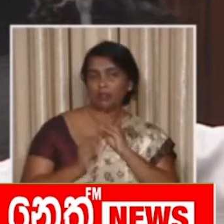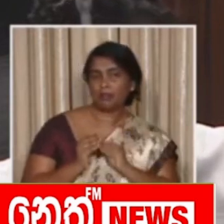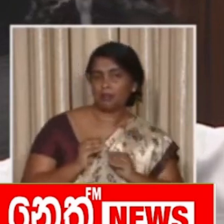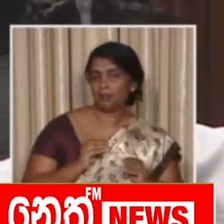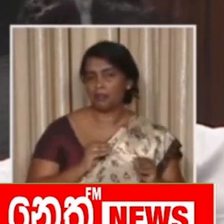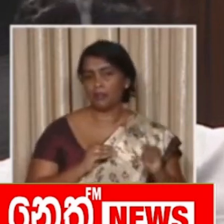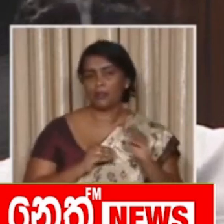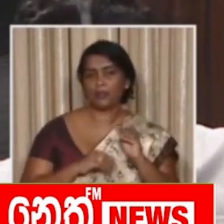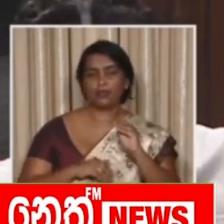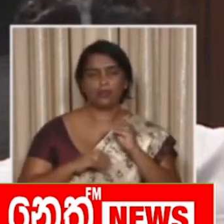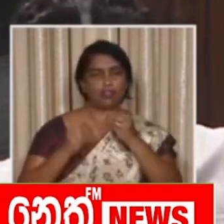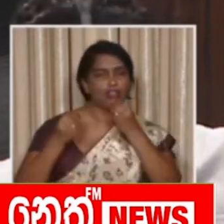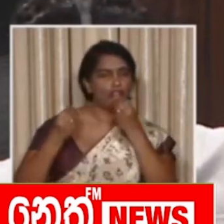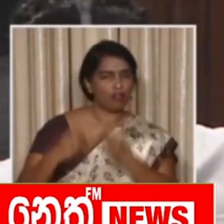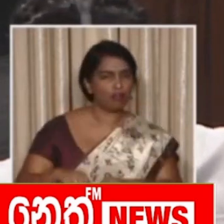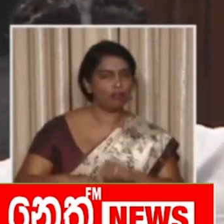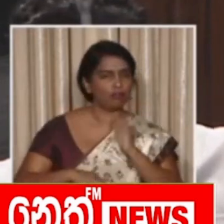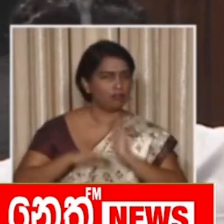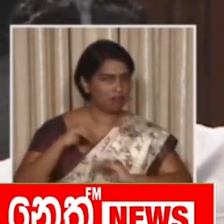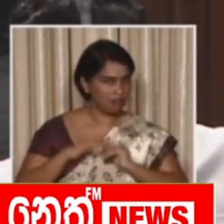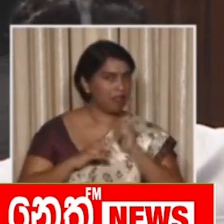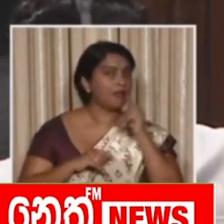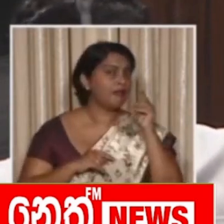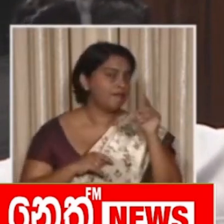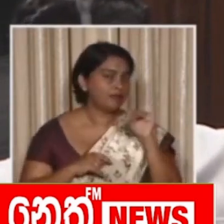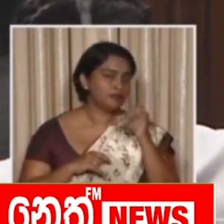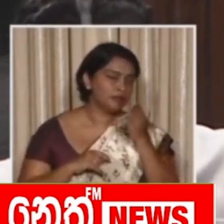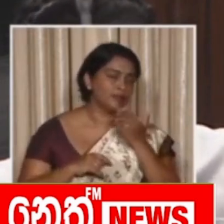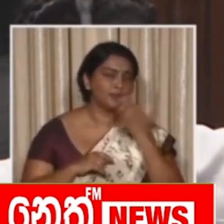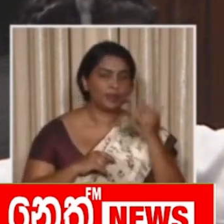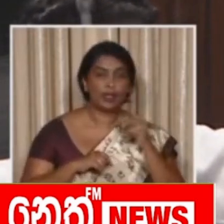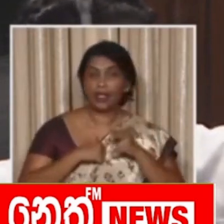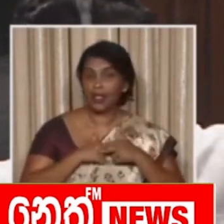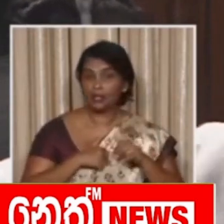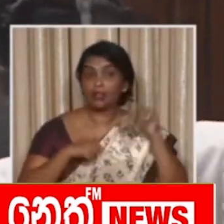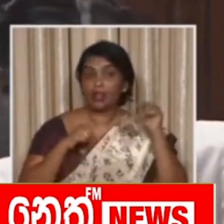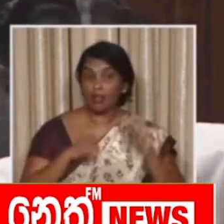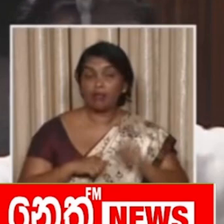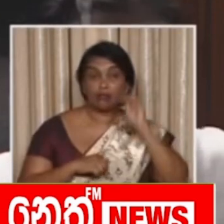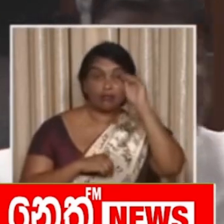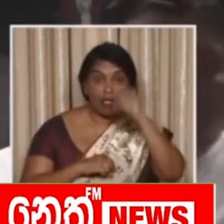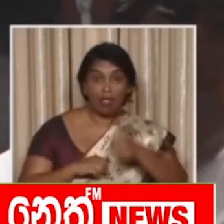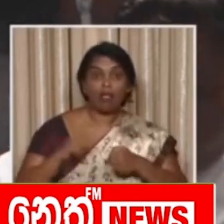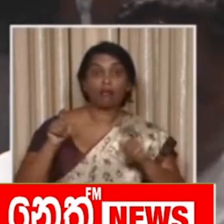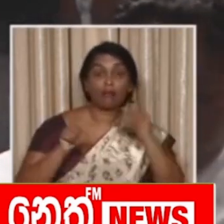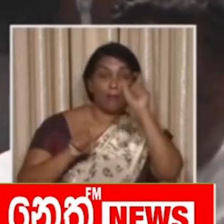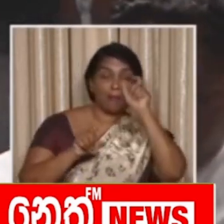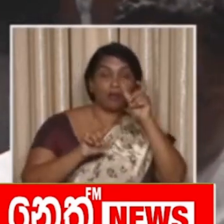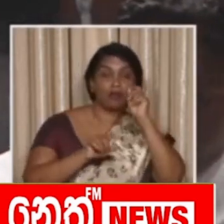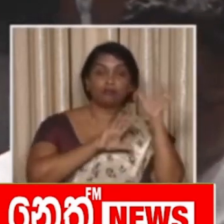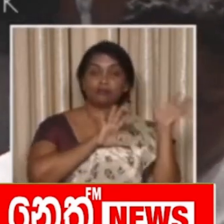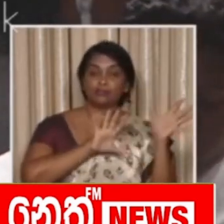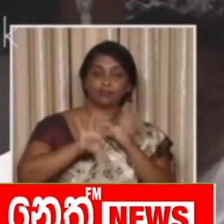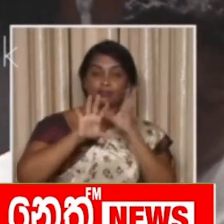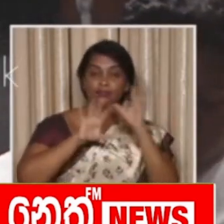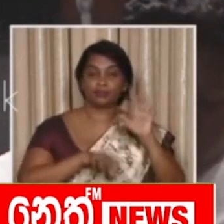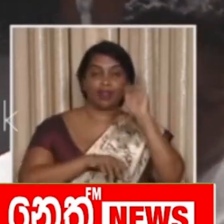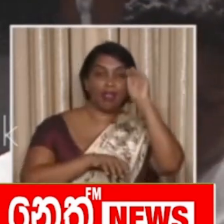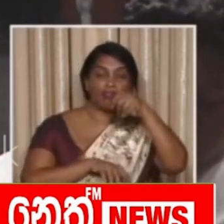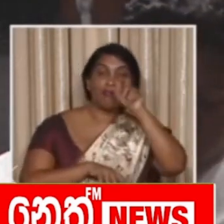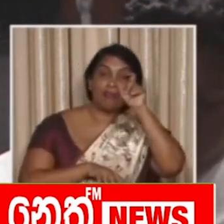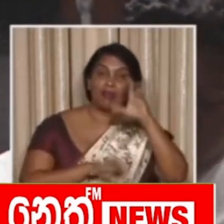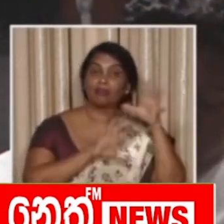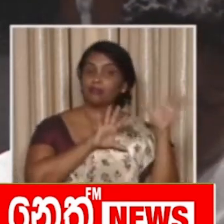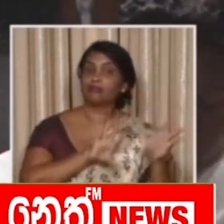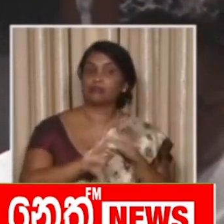උපක්‍රමිකව කඩා දැමීමේ ව්‍යායාමයක් මෙතන තියෙනවා වෙන්න පුළුවන් මොකද හේතුව අද මේ මුතුරාජා ඇතා බලන්න තායිලන්තයට සංචාර කියන තත්ත්වෙටපත්